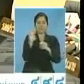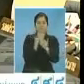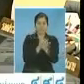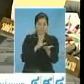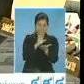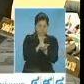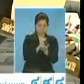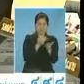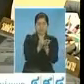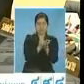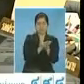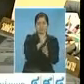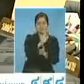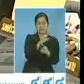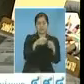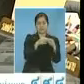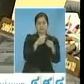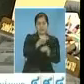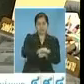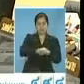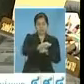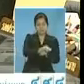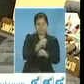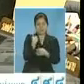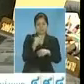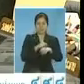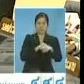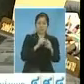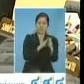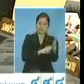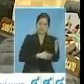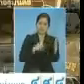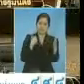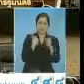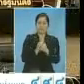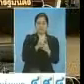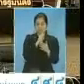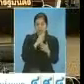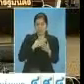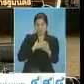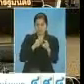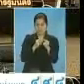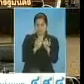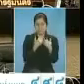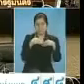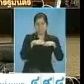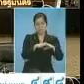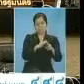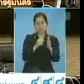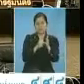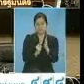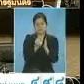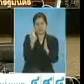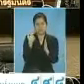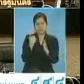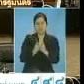ายของพี่น้องเกษตรกรก็จะใช้เวลานานและใช้ต้นทุนที่สูงขึ้นหากเรามีการเชื่อมโยงตั้งแต่ส่วนของ